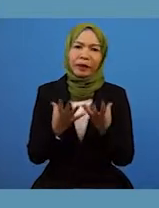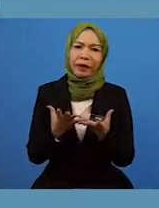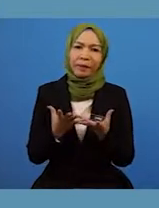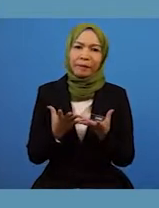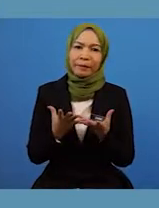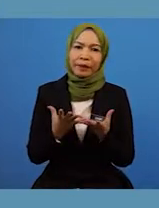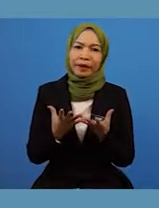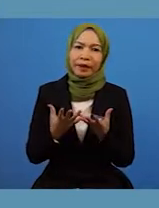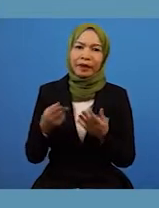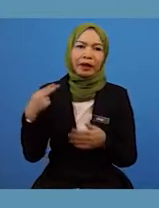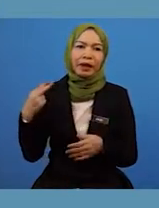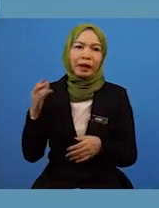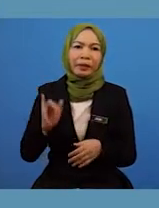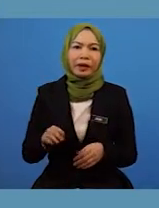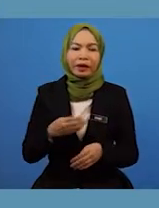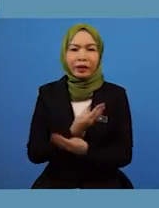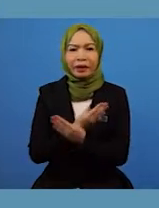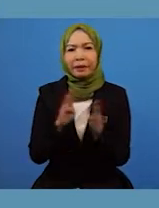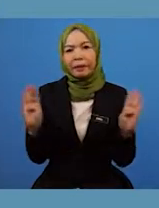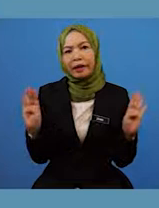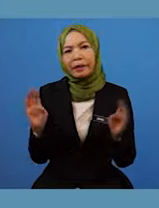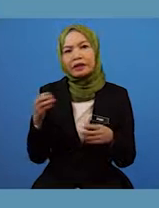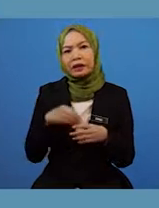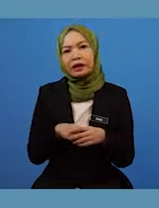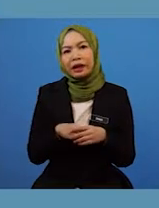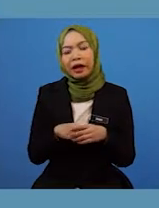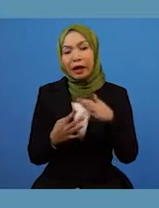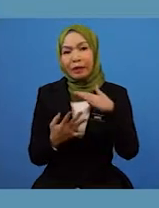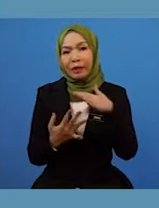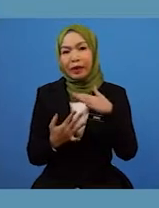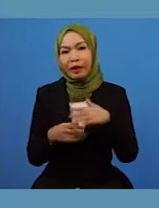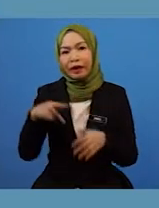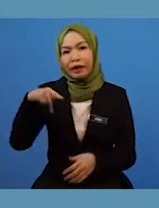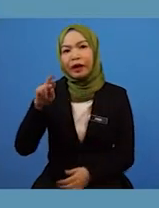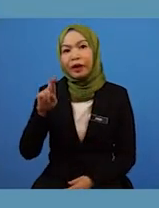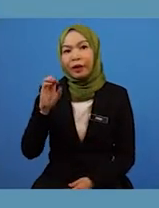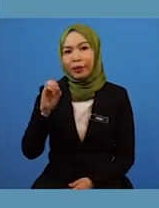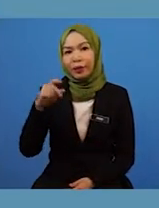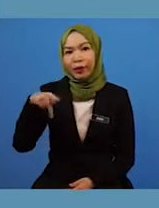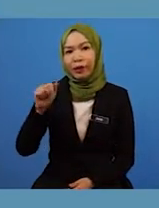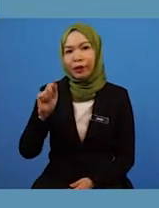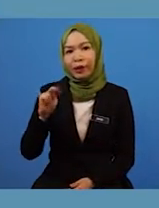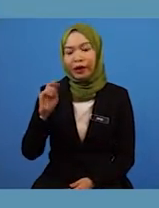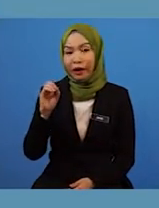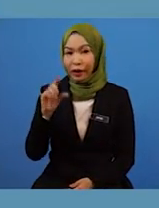Berapakah haba yang dibebaskan dalam pembakaran propanol